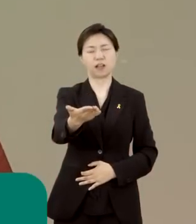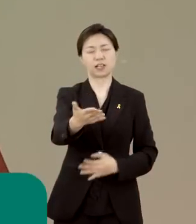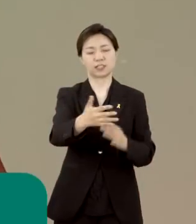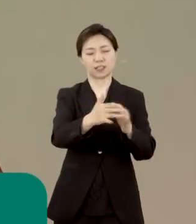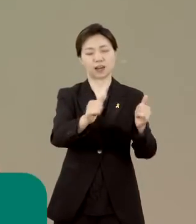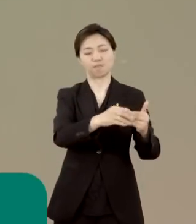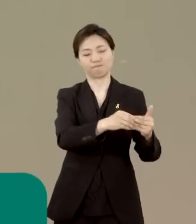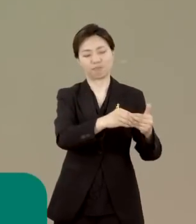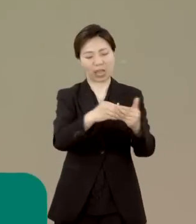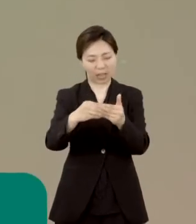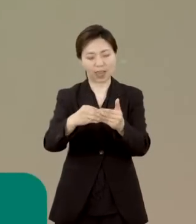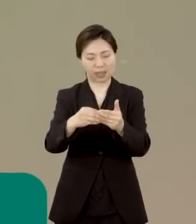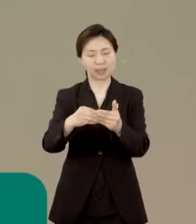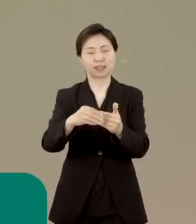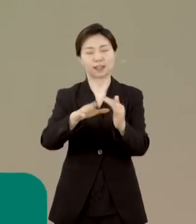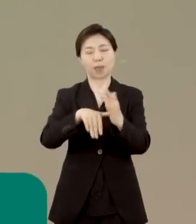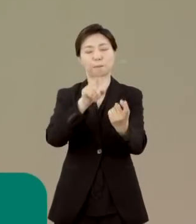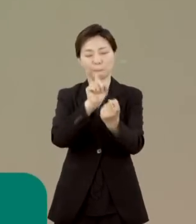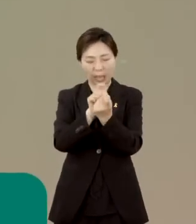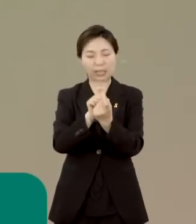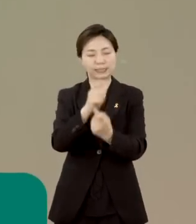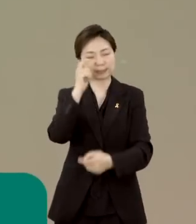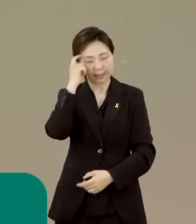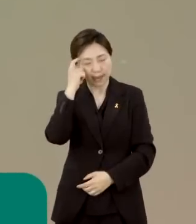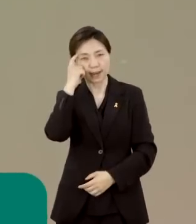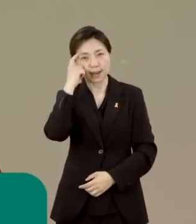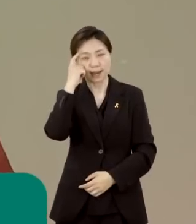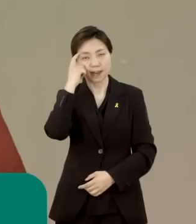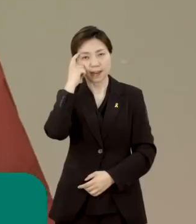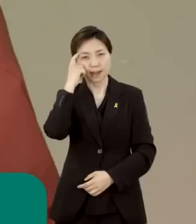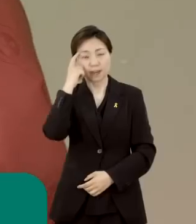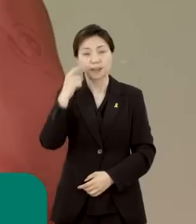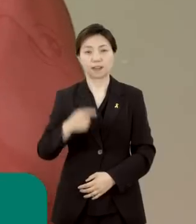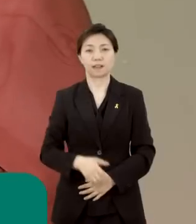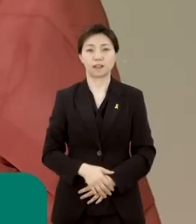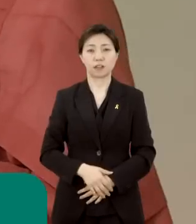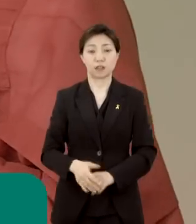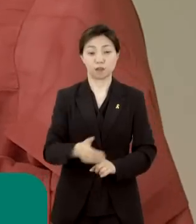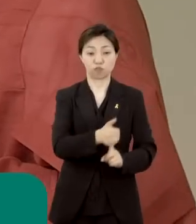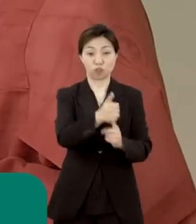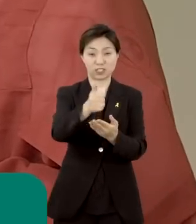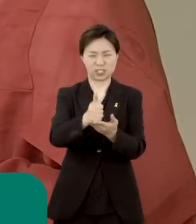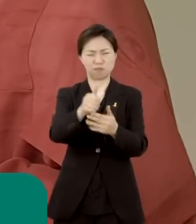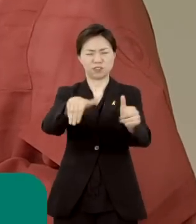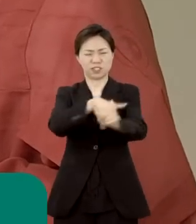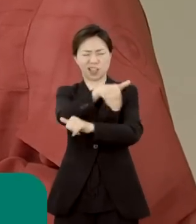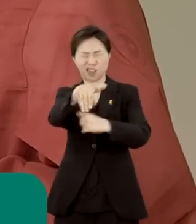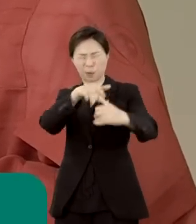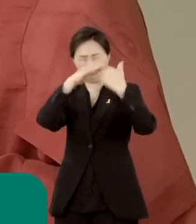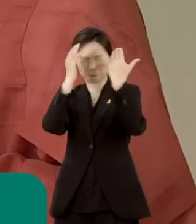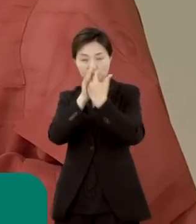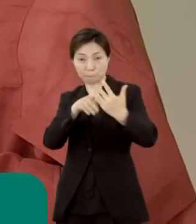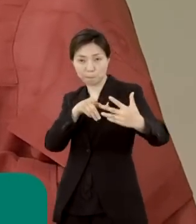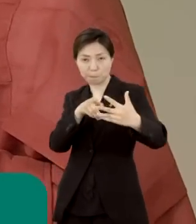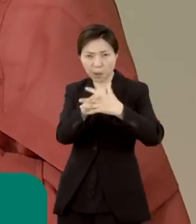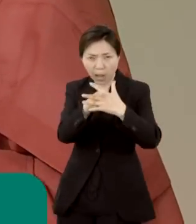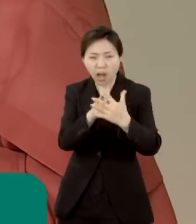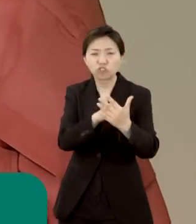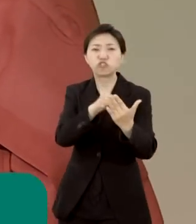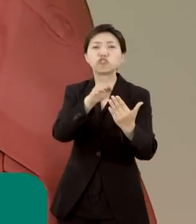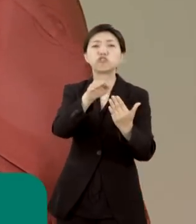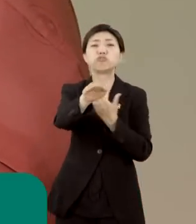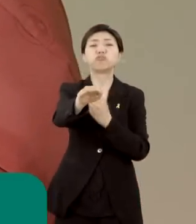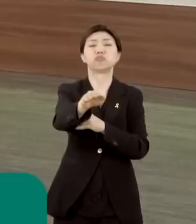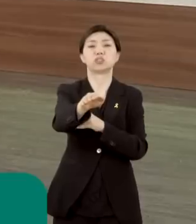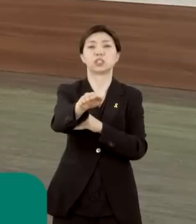저 사람을 제도할 때가 되었구나라고 부처님께서 신통력으로 꿰뚫어 보신 뒤에